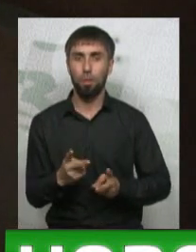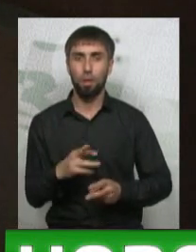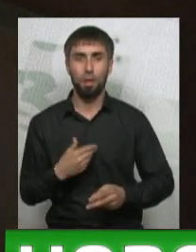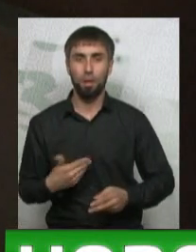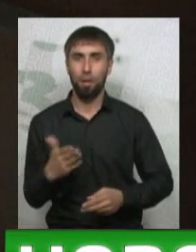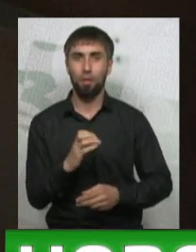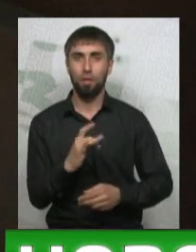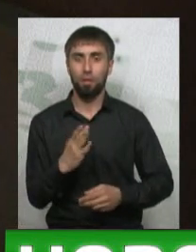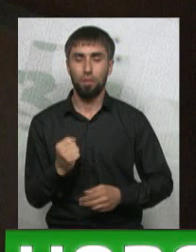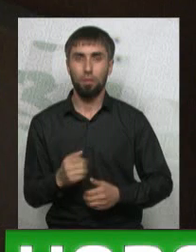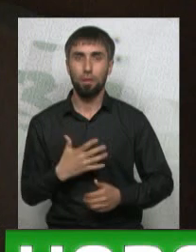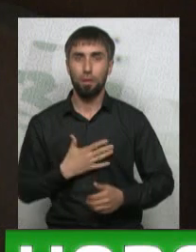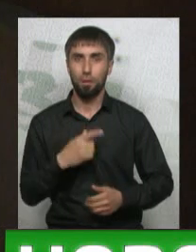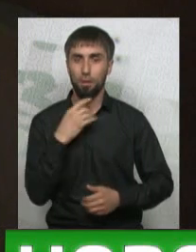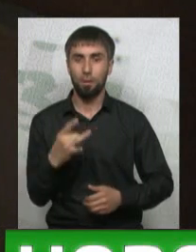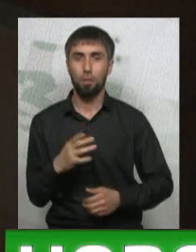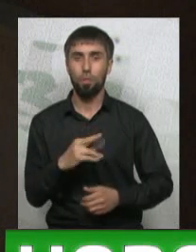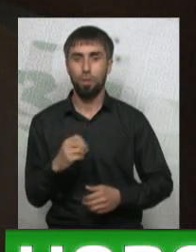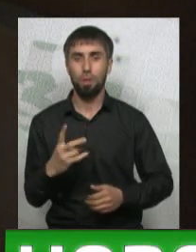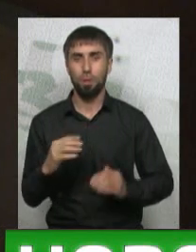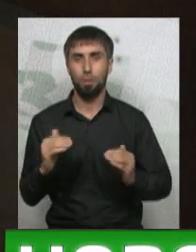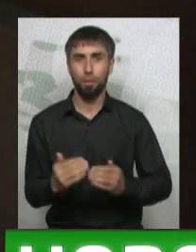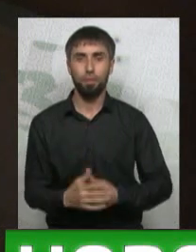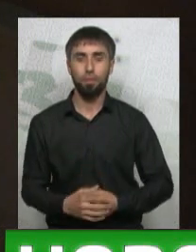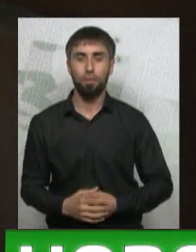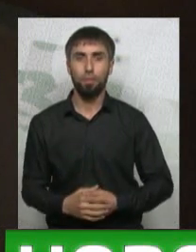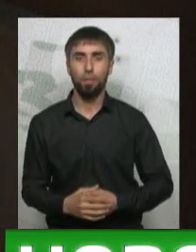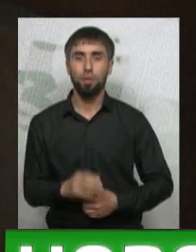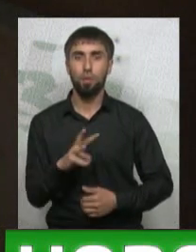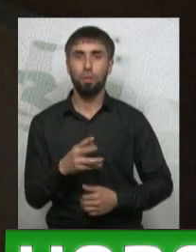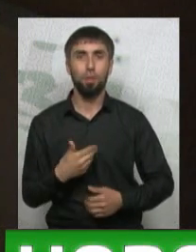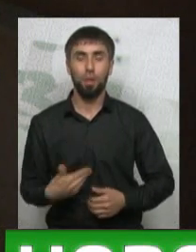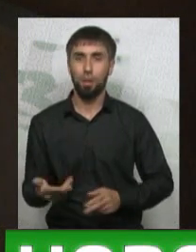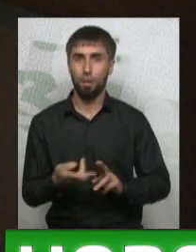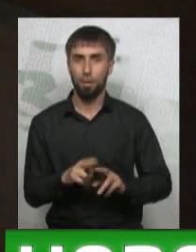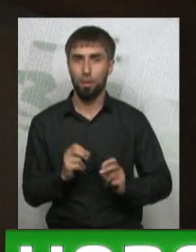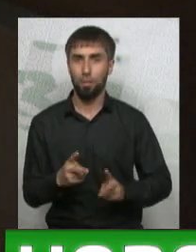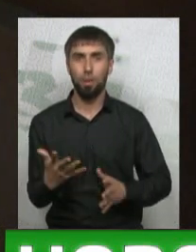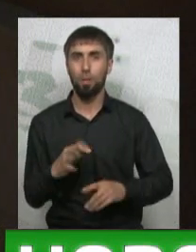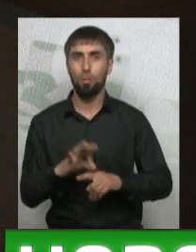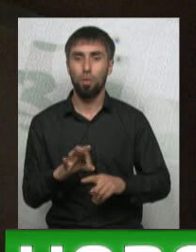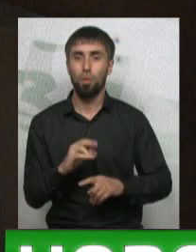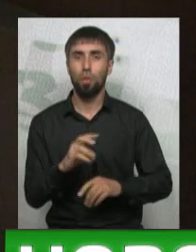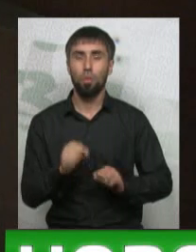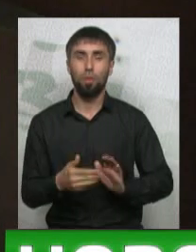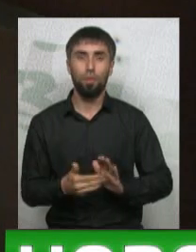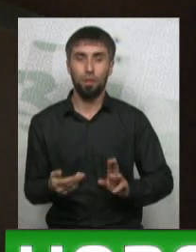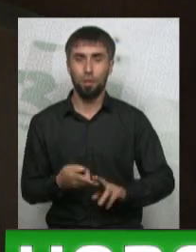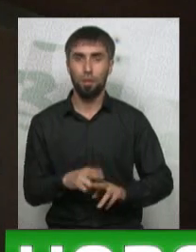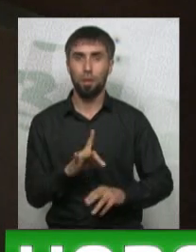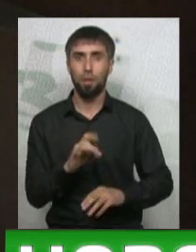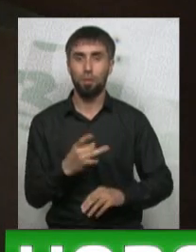нас вещества. Вот для нашего региона более или менее... Чем для нас? Это какие болезни он может вызвать? Это